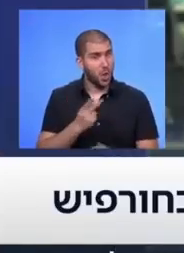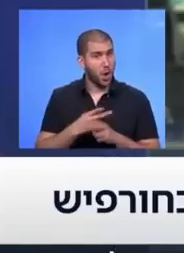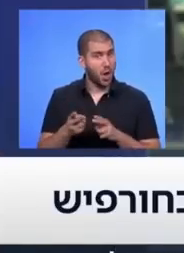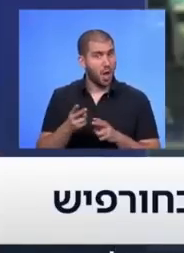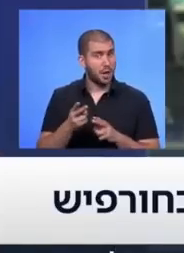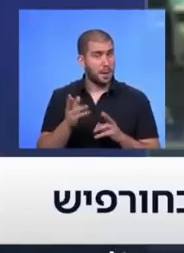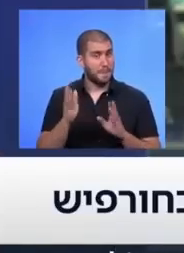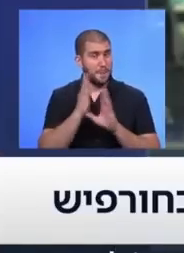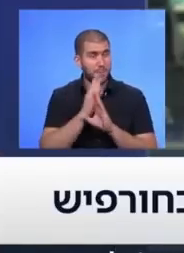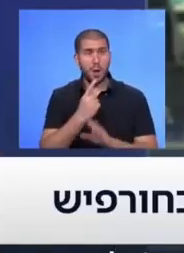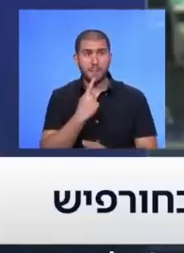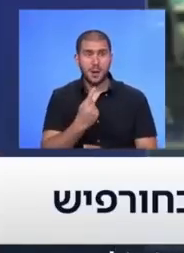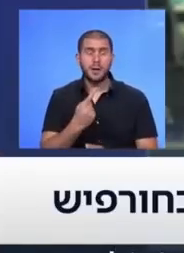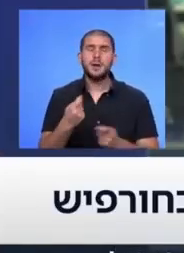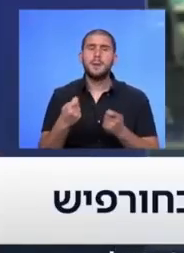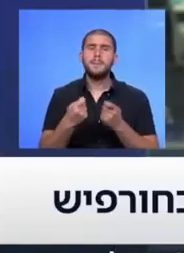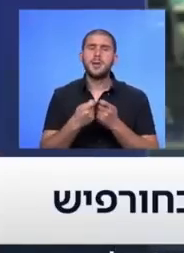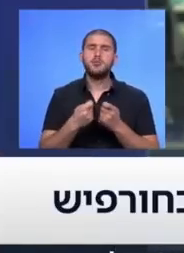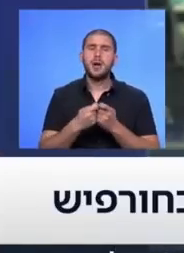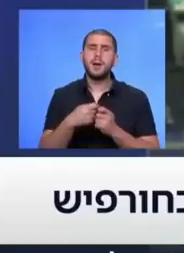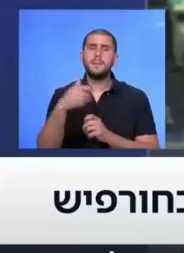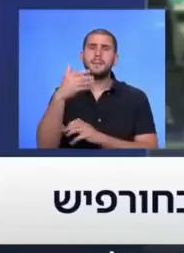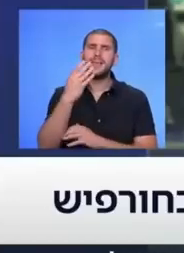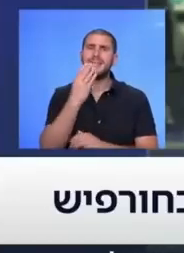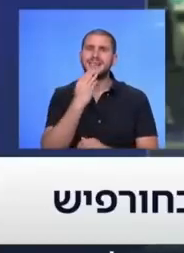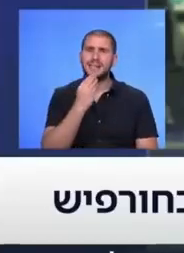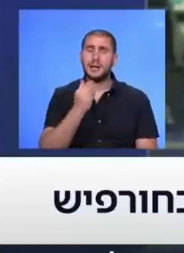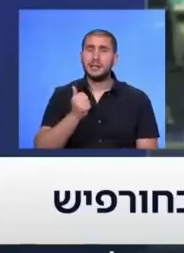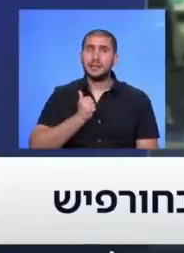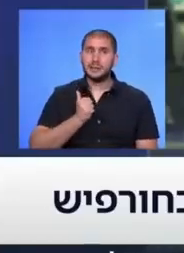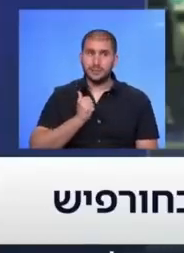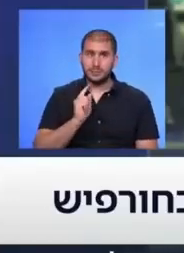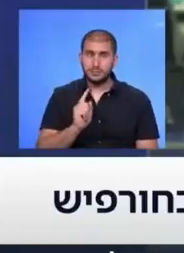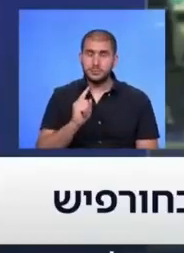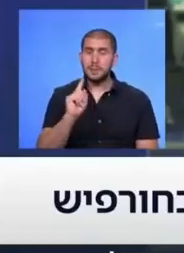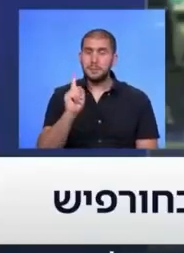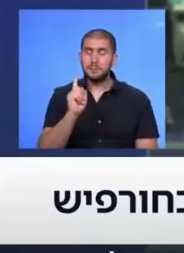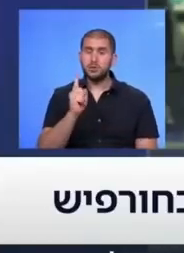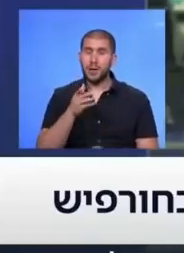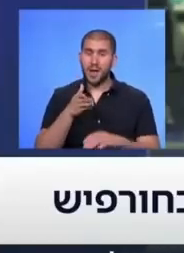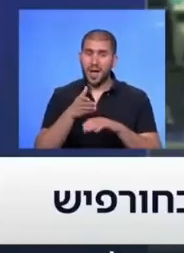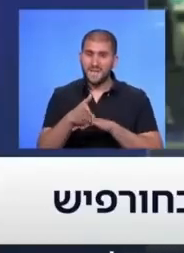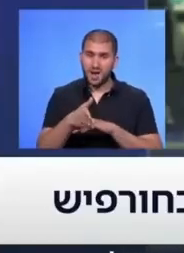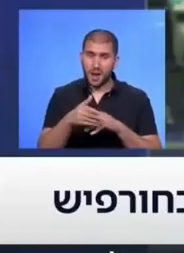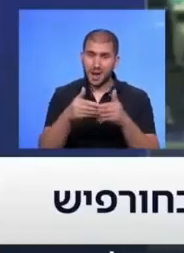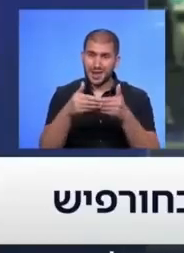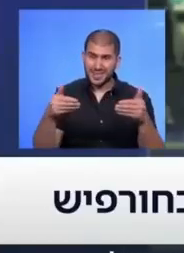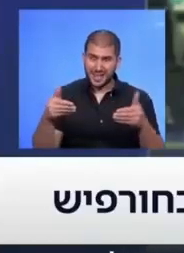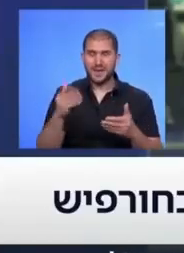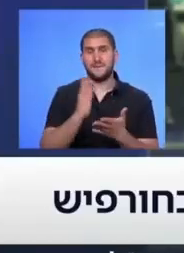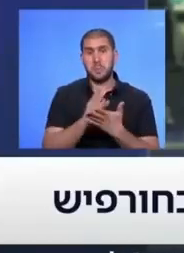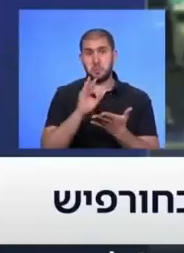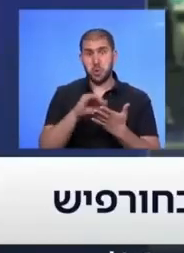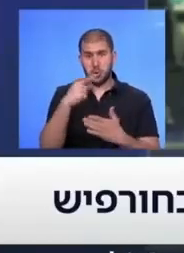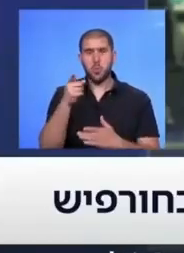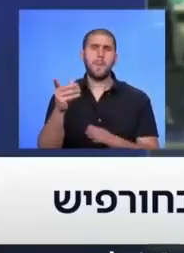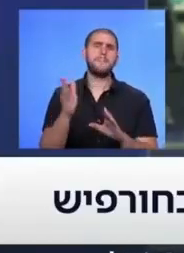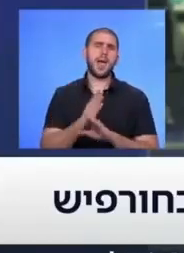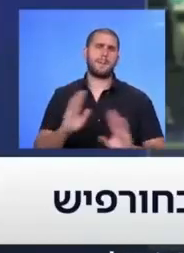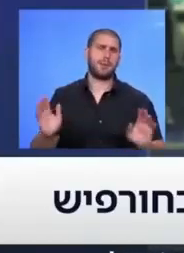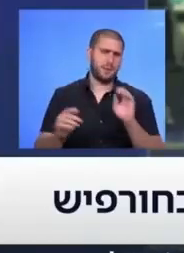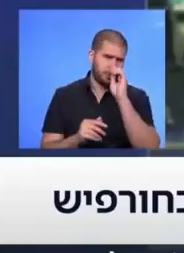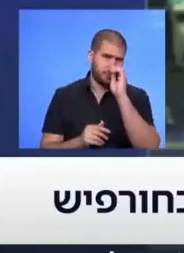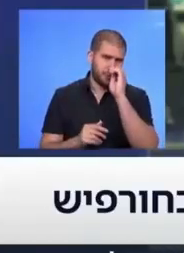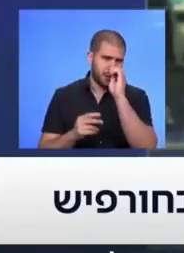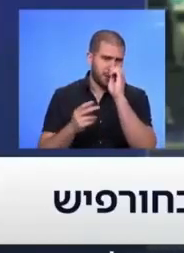נוחבות, הוא אמר מבחינת מדינת ישראל, מבחינת הצבא, כל מי שחצה את הגדר באותו יום הוא מחבל. זה